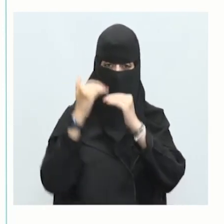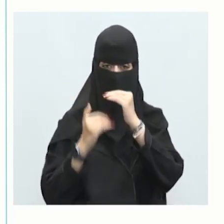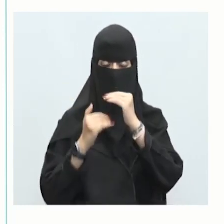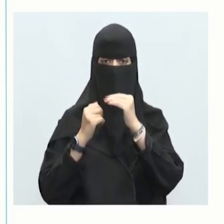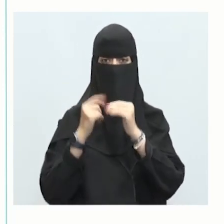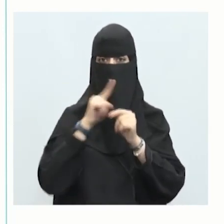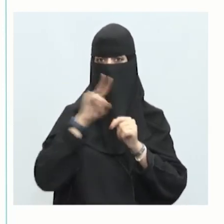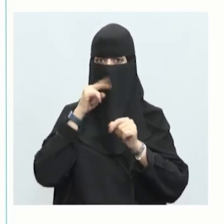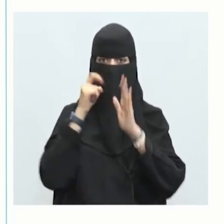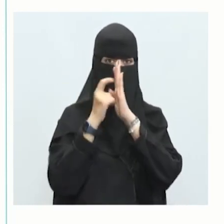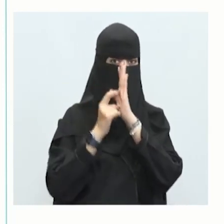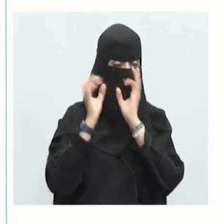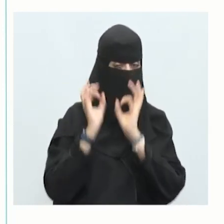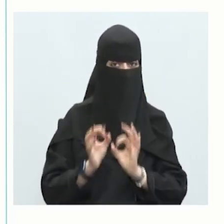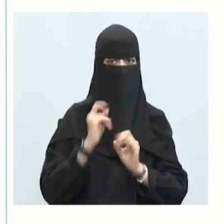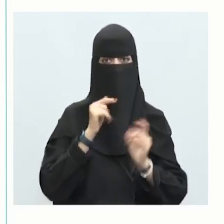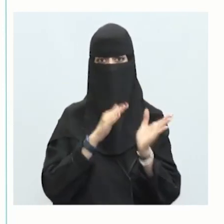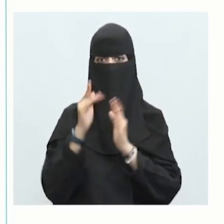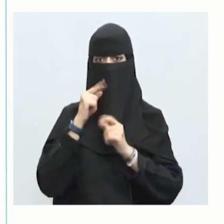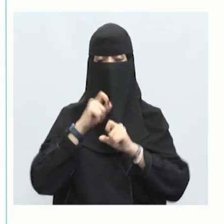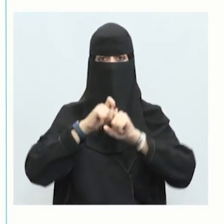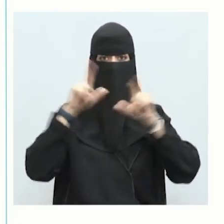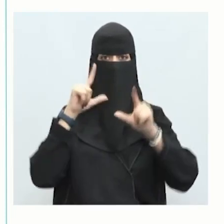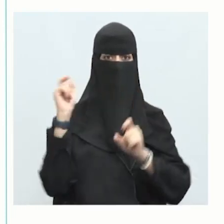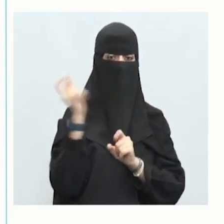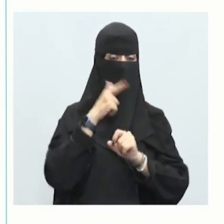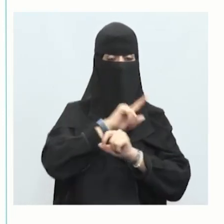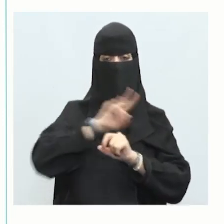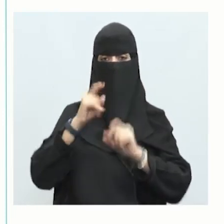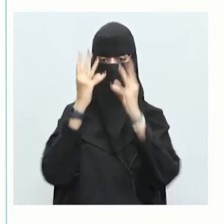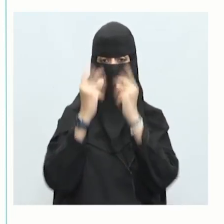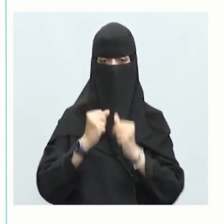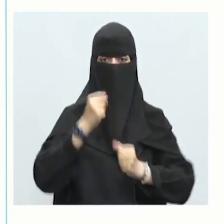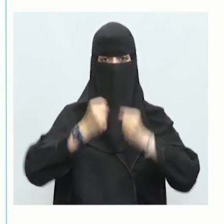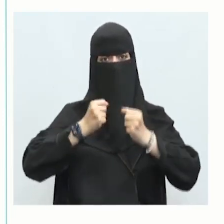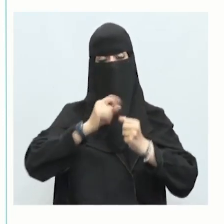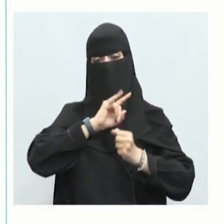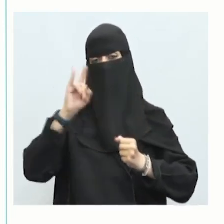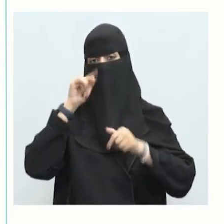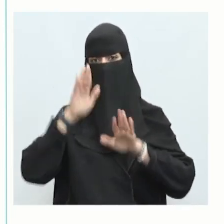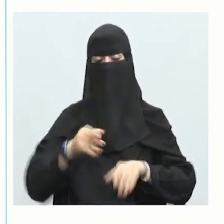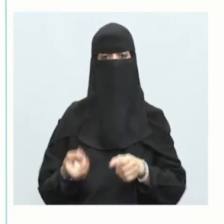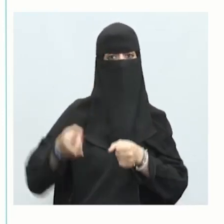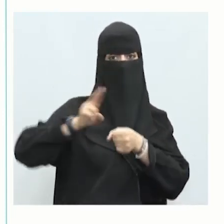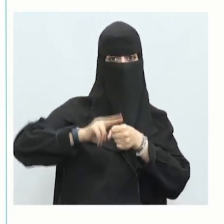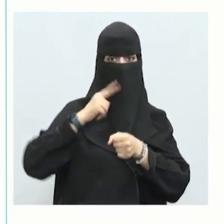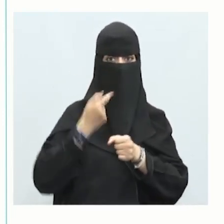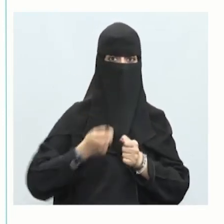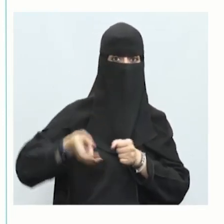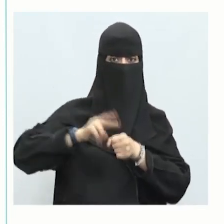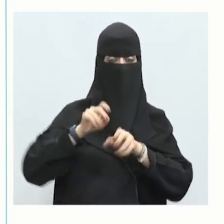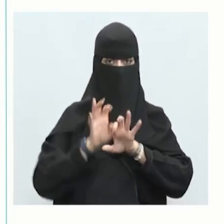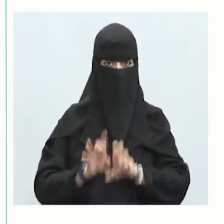العمر لم يتحقق الشرط فعندنا هنا تظهر النتيجه غير مناسب لقياده السياره نقوم بالتجربه مره اخرى ادخال